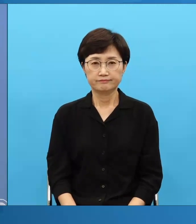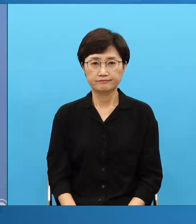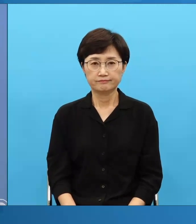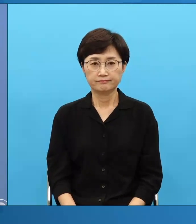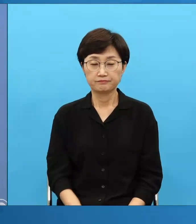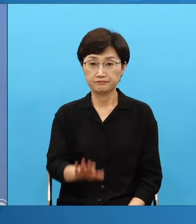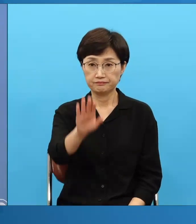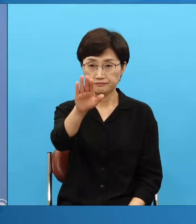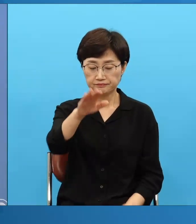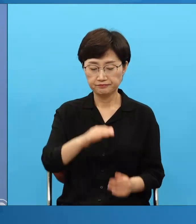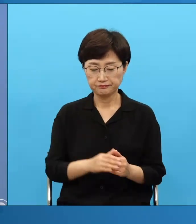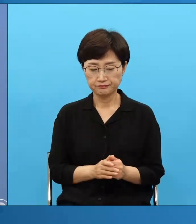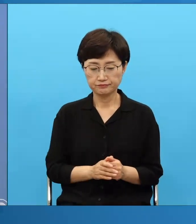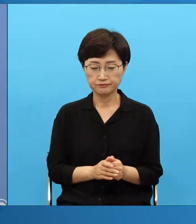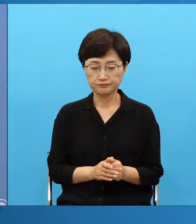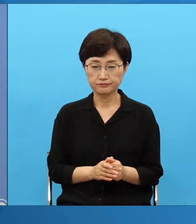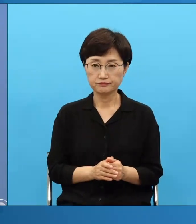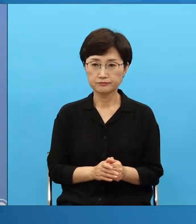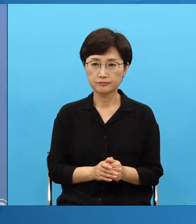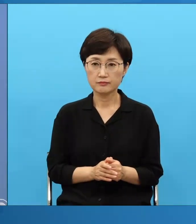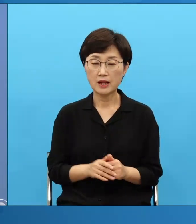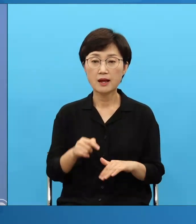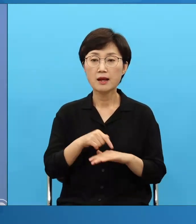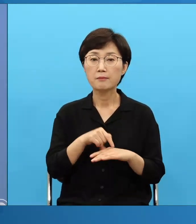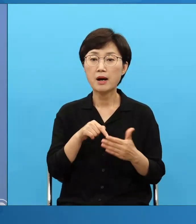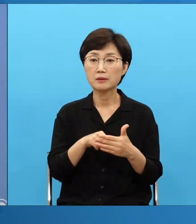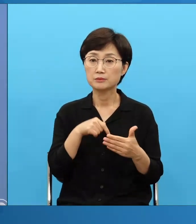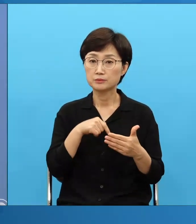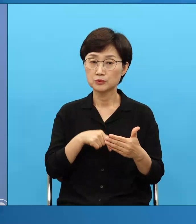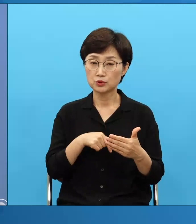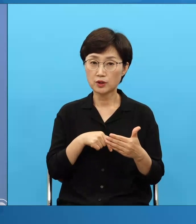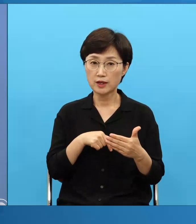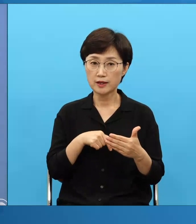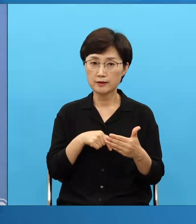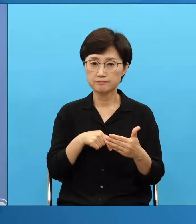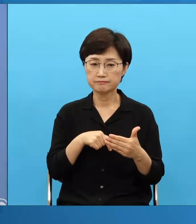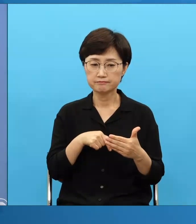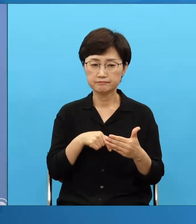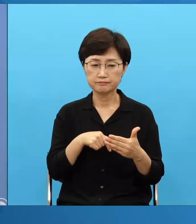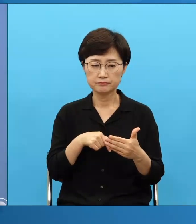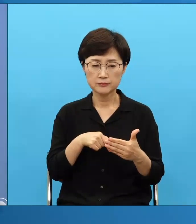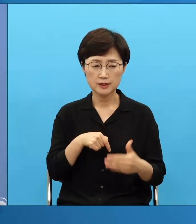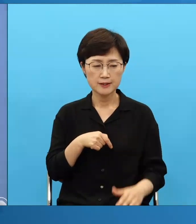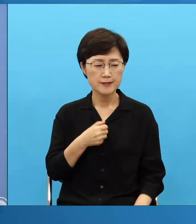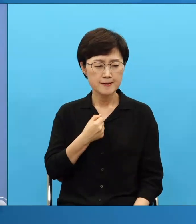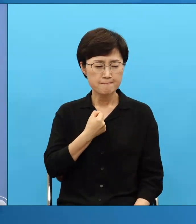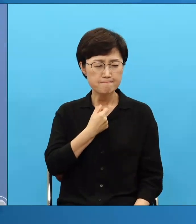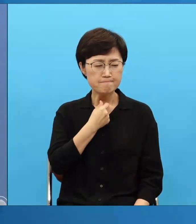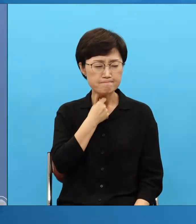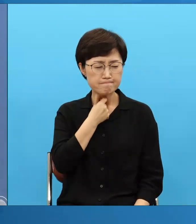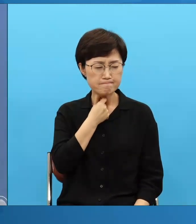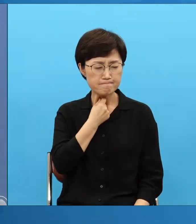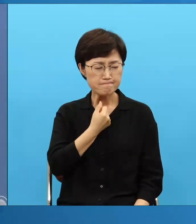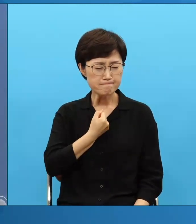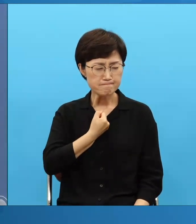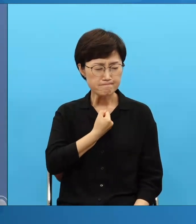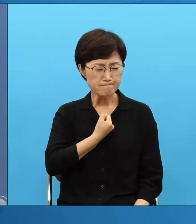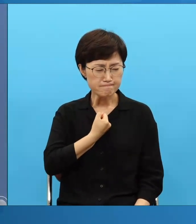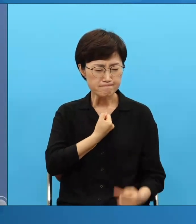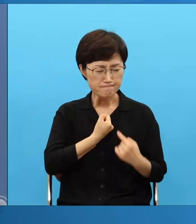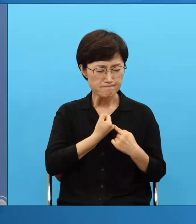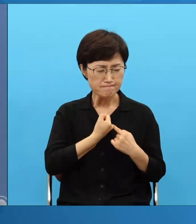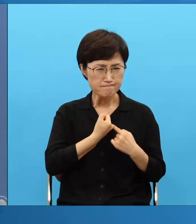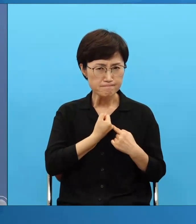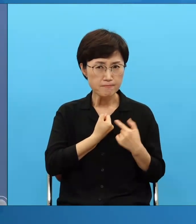한이 있는 사람은 중요한 일을 할 수 있는데 영적 문제가 오죠. Now, someone who has a very hard passion in their